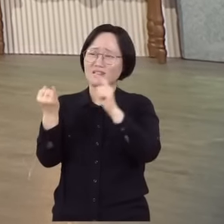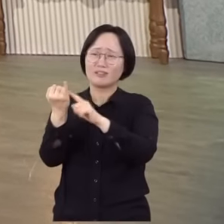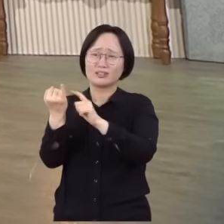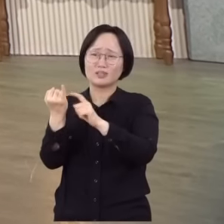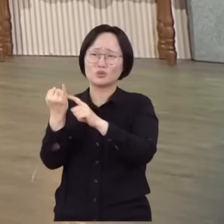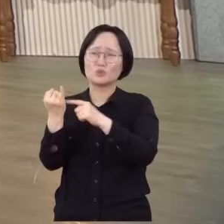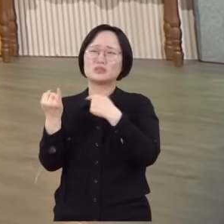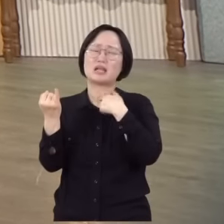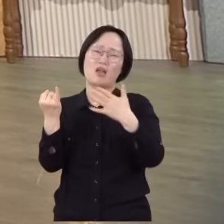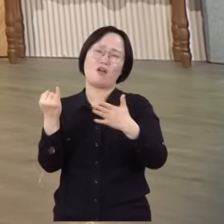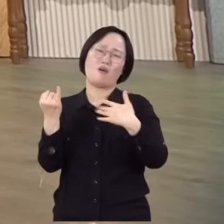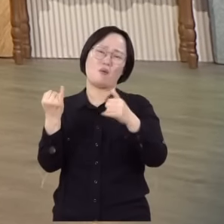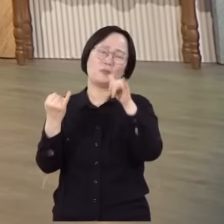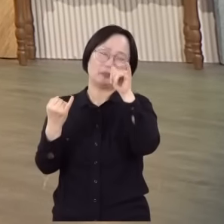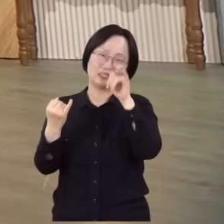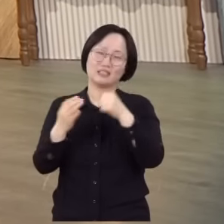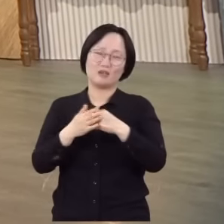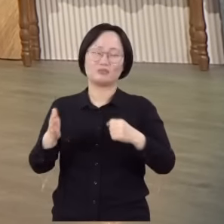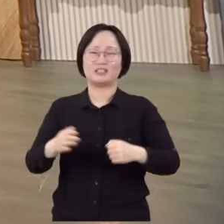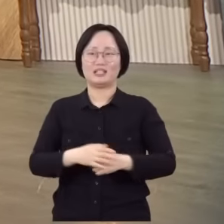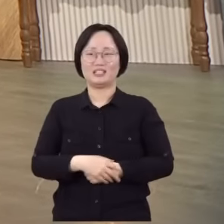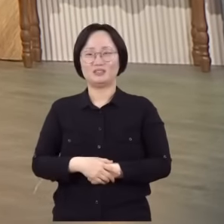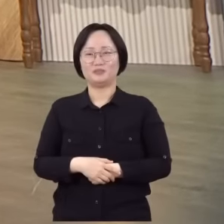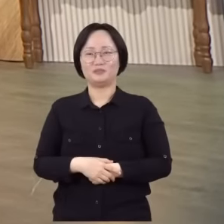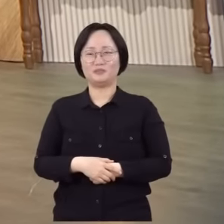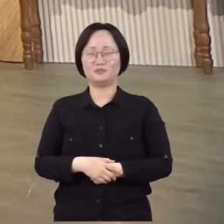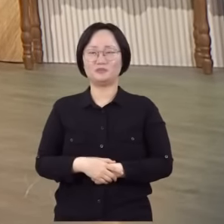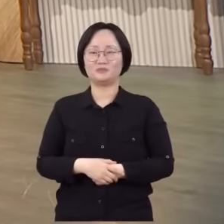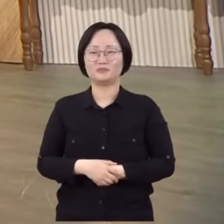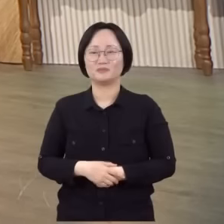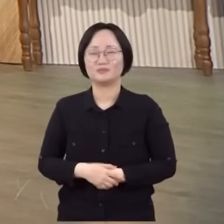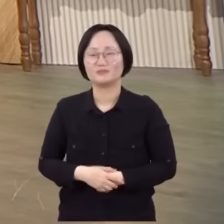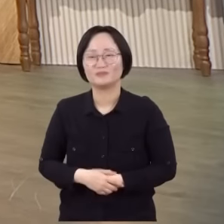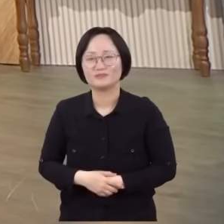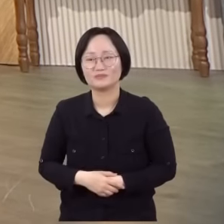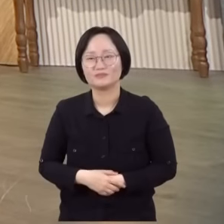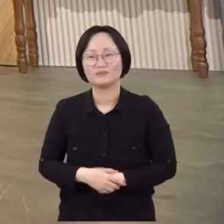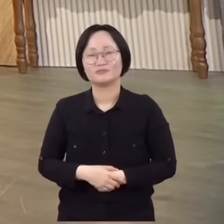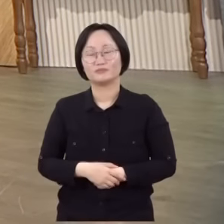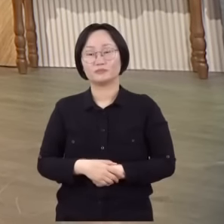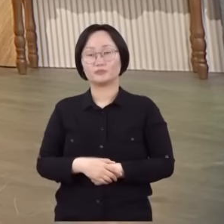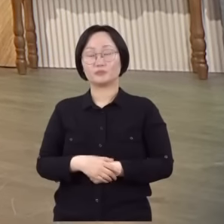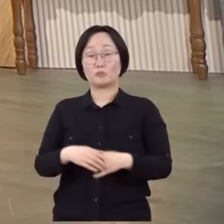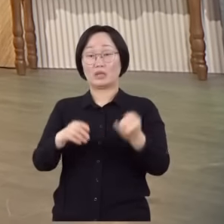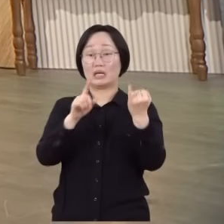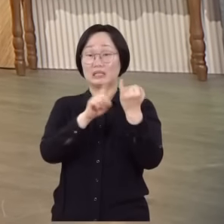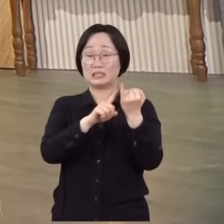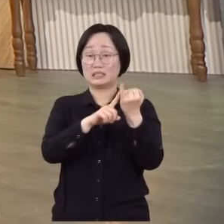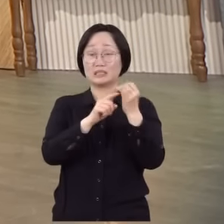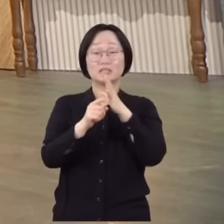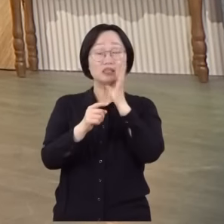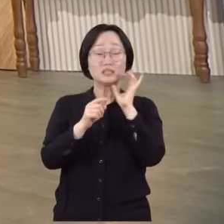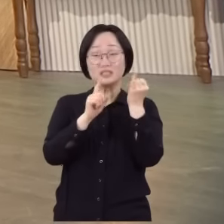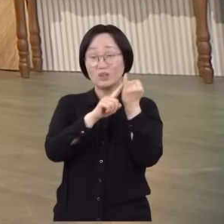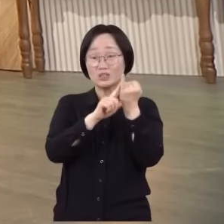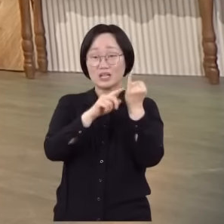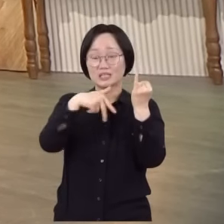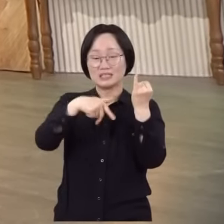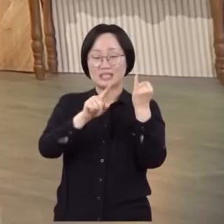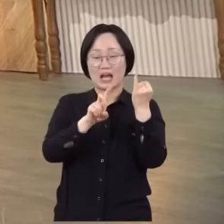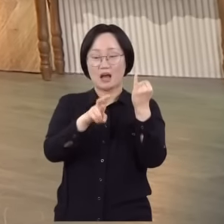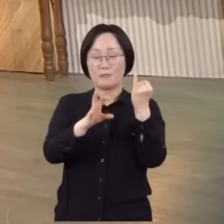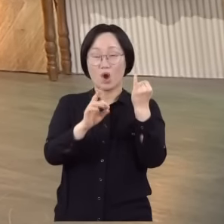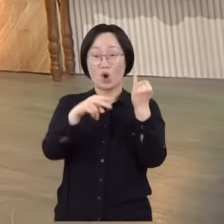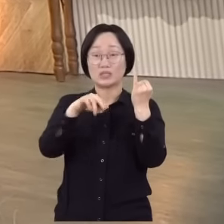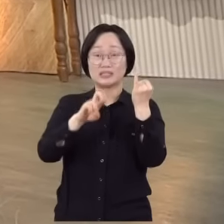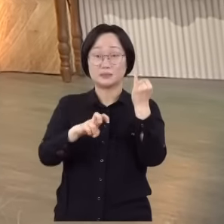체험하셨으면이 자명 since 불자님이 몇 년 전에 오른팔이 너무 아파 가지고 한참을